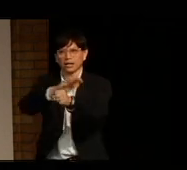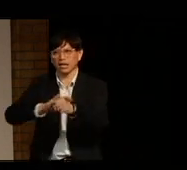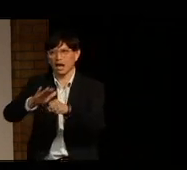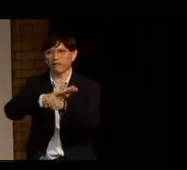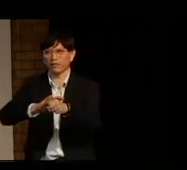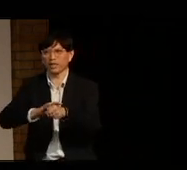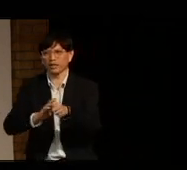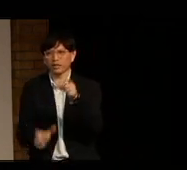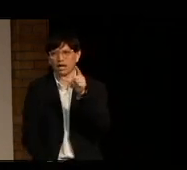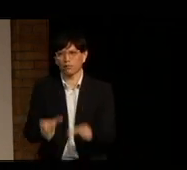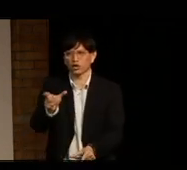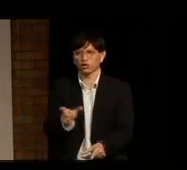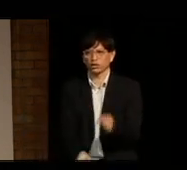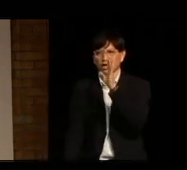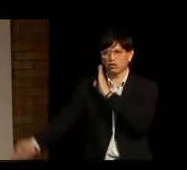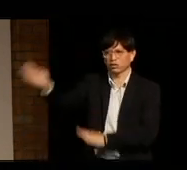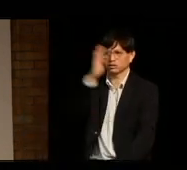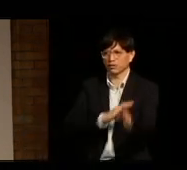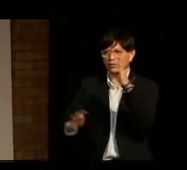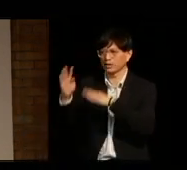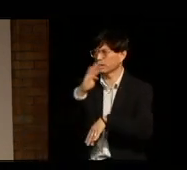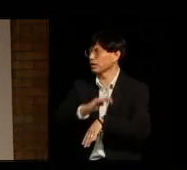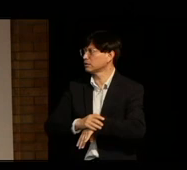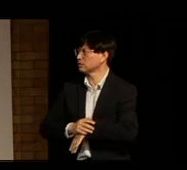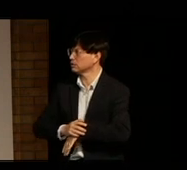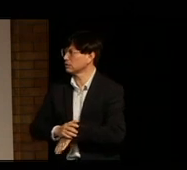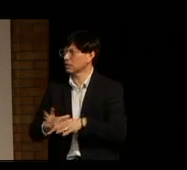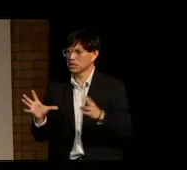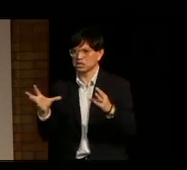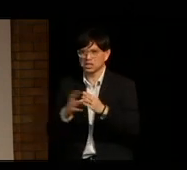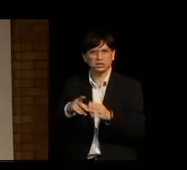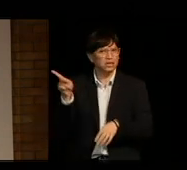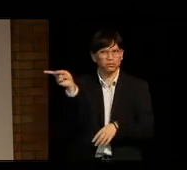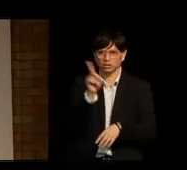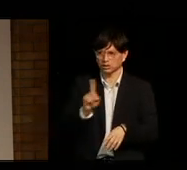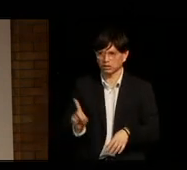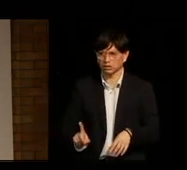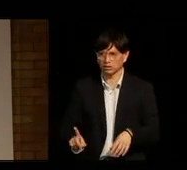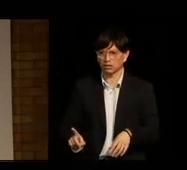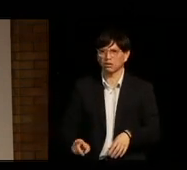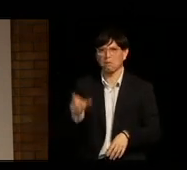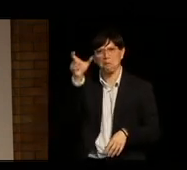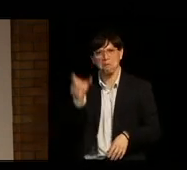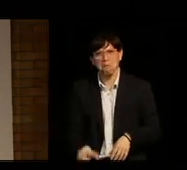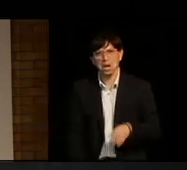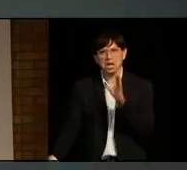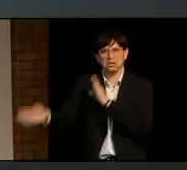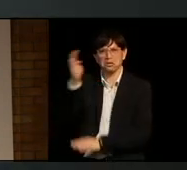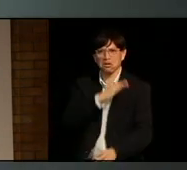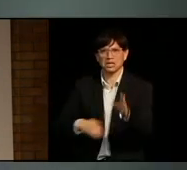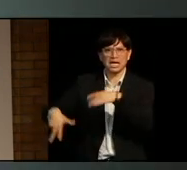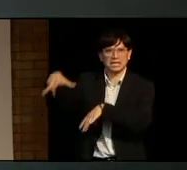con disabilità a volte parlavamo del sentirsi invisibili alcune persone con disabilità neanche ne hanno la